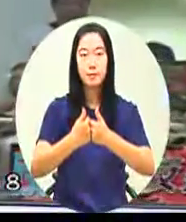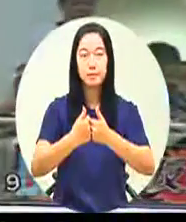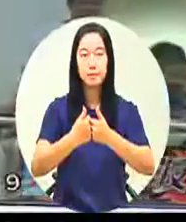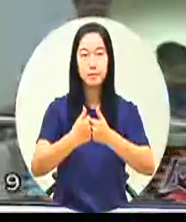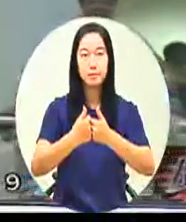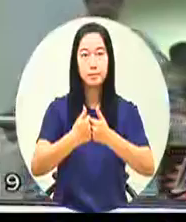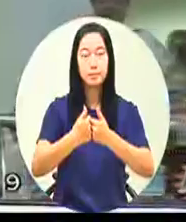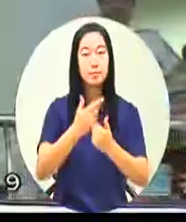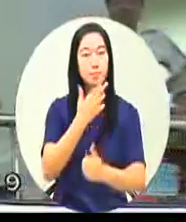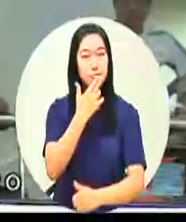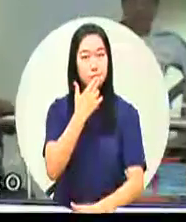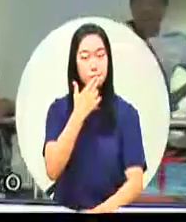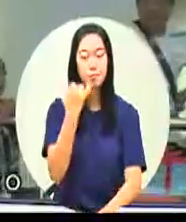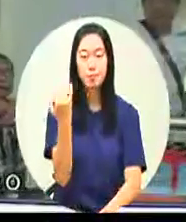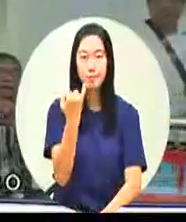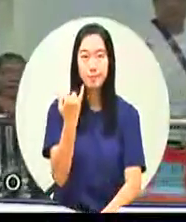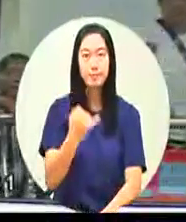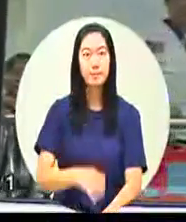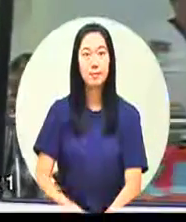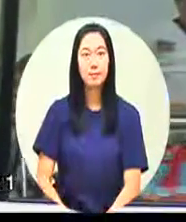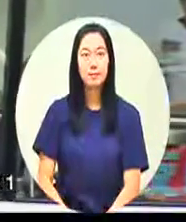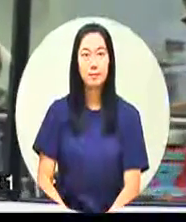严信娟理事长。